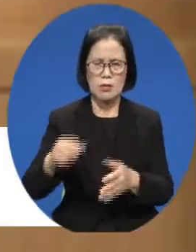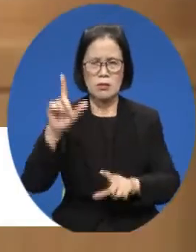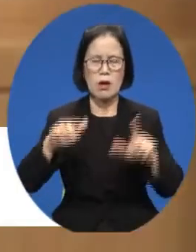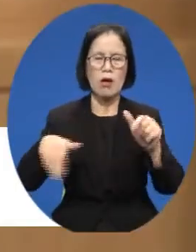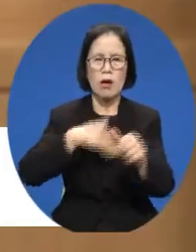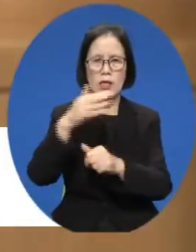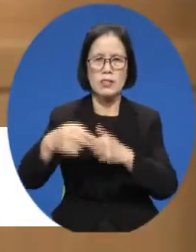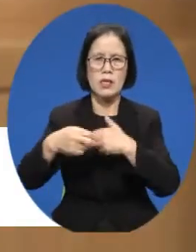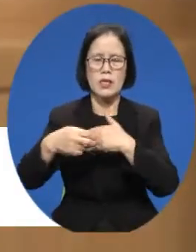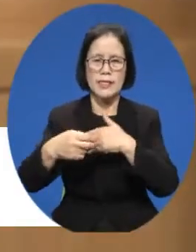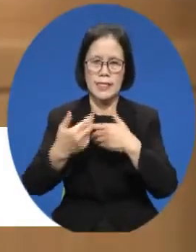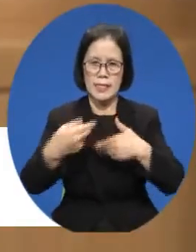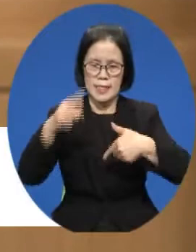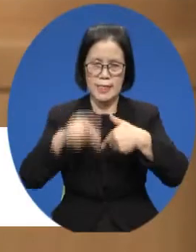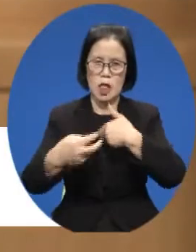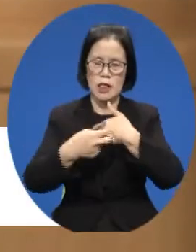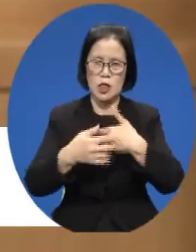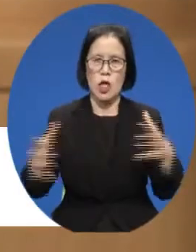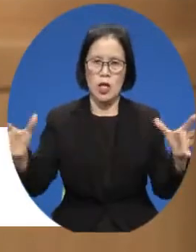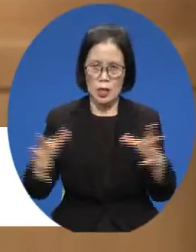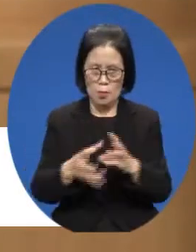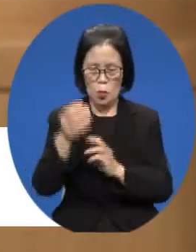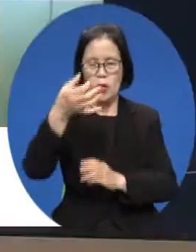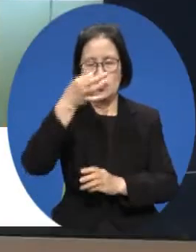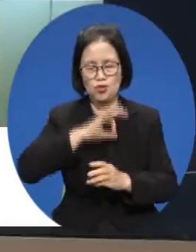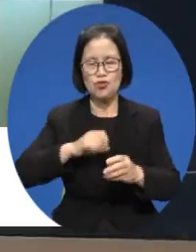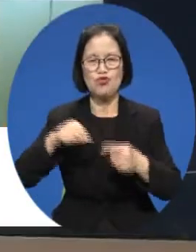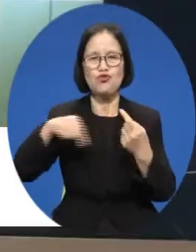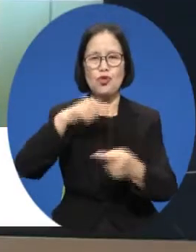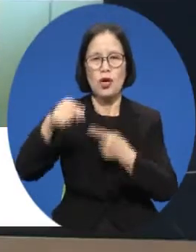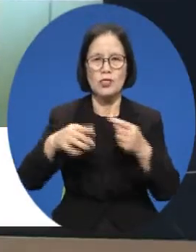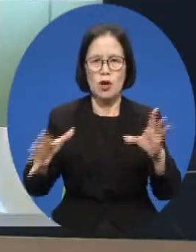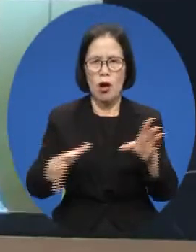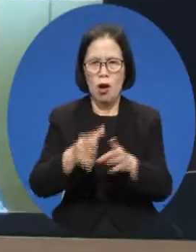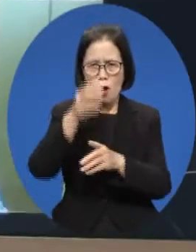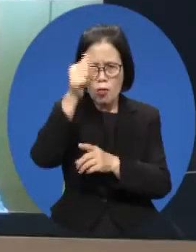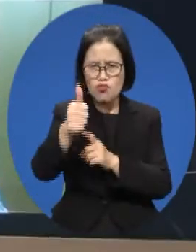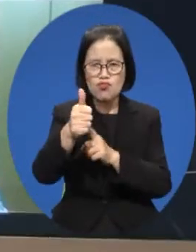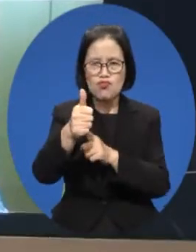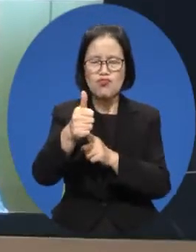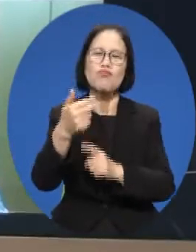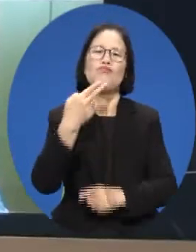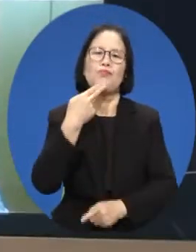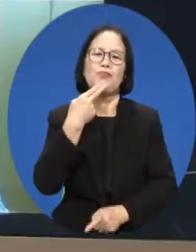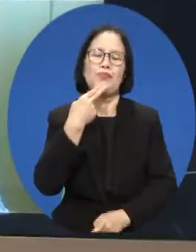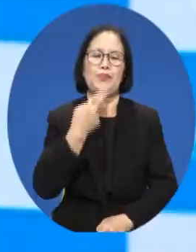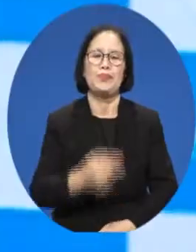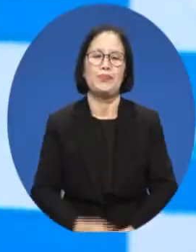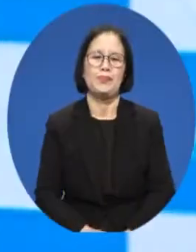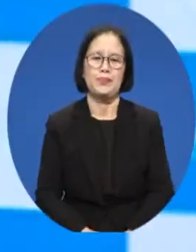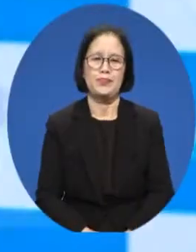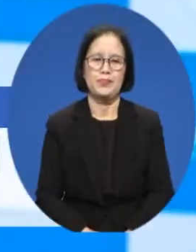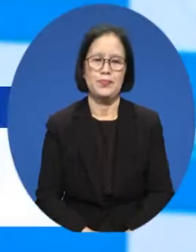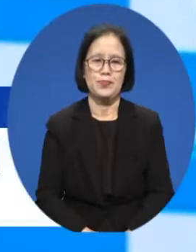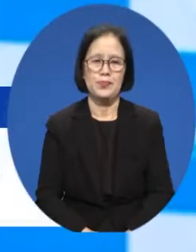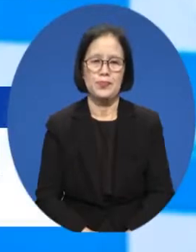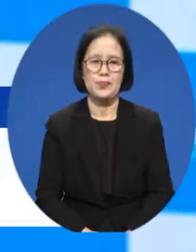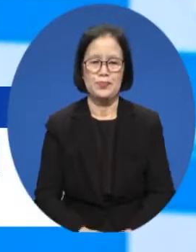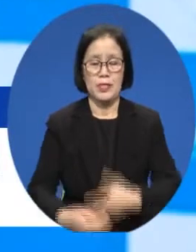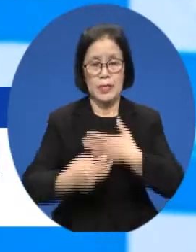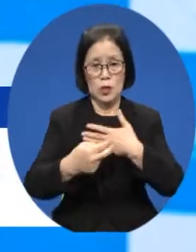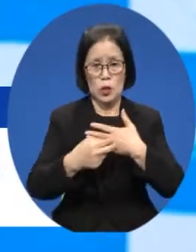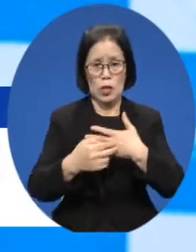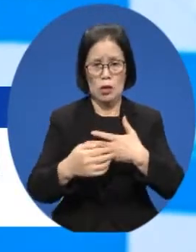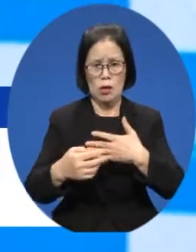의료 자원 을 한데 모아 효율적으로 우려할 수 있는 컨트롤 따오 도안 없는 실정입니다 의혹의 있었어요 컨트롤